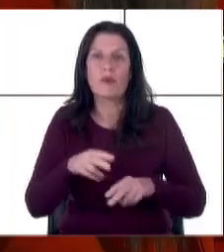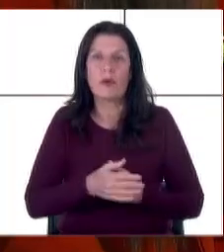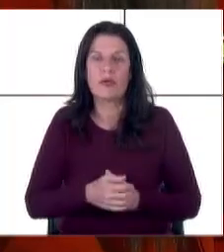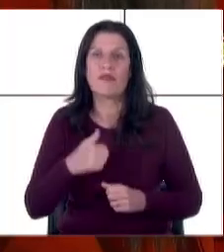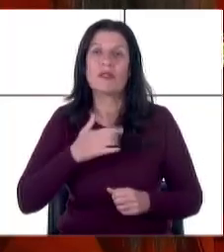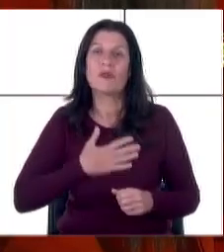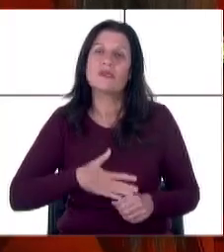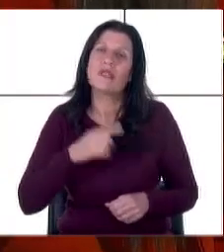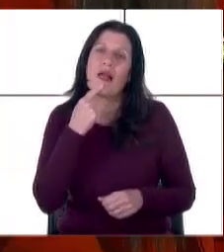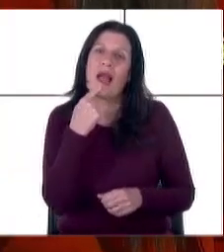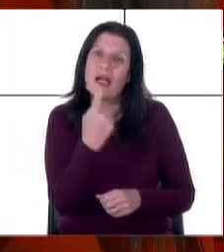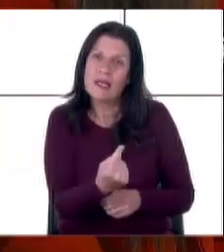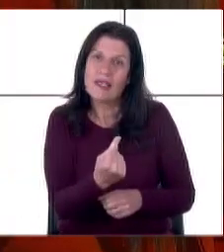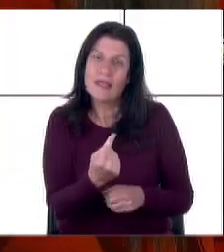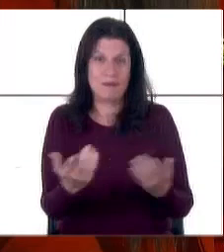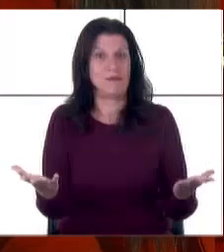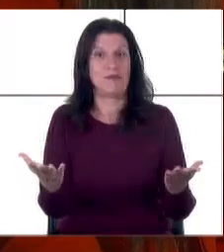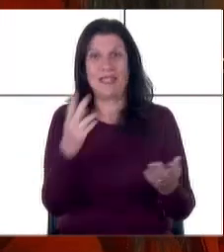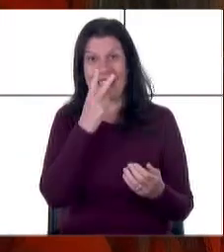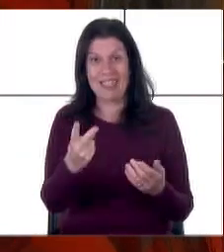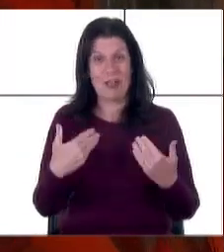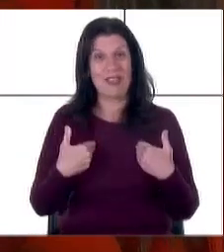לך, היי, תראי, תראי אותי.